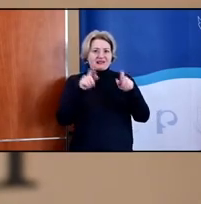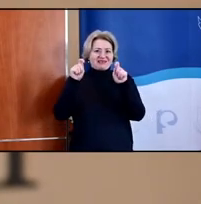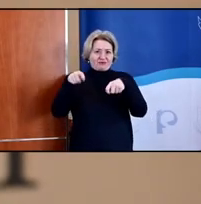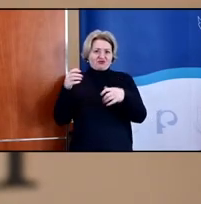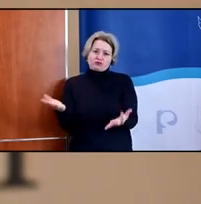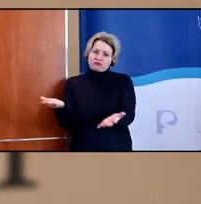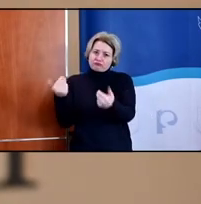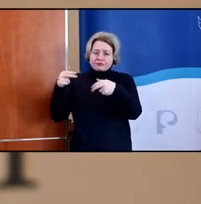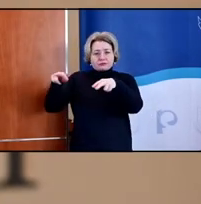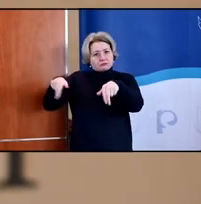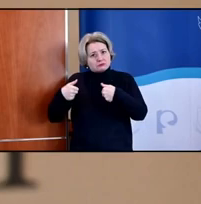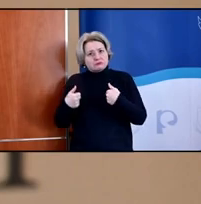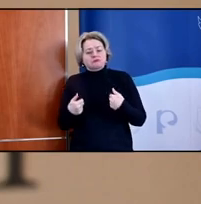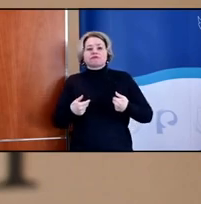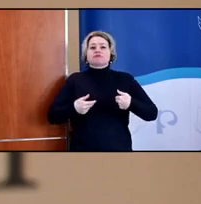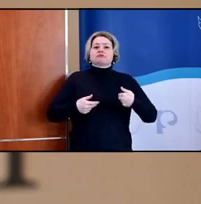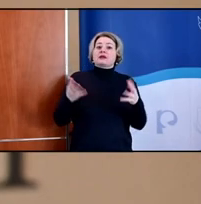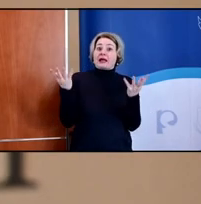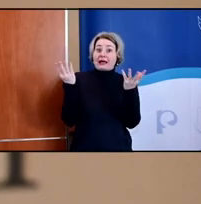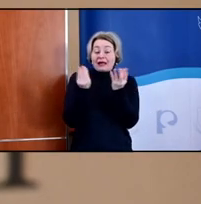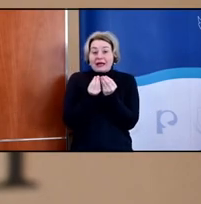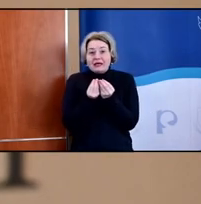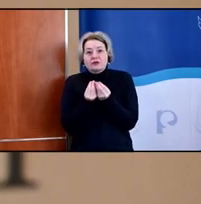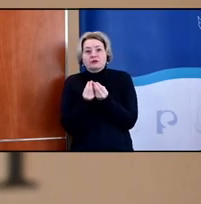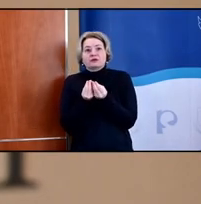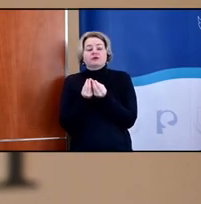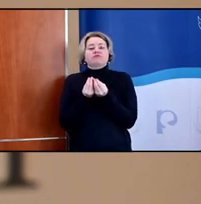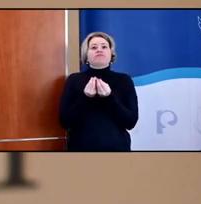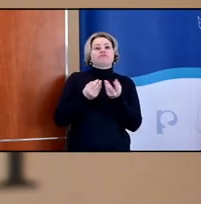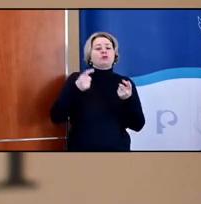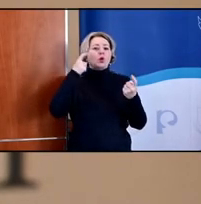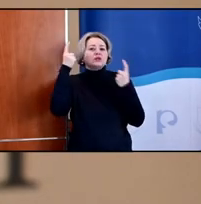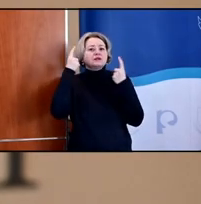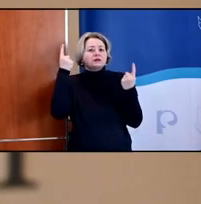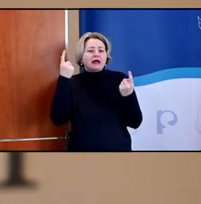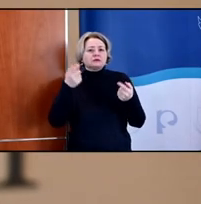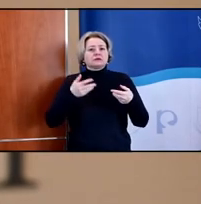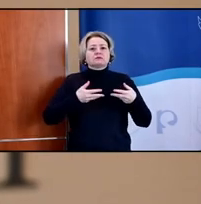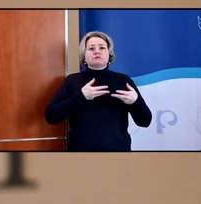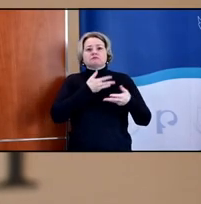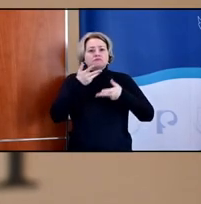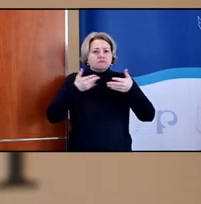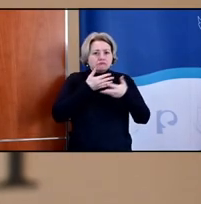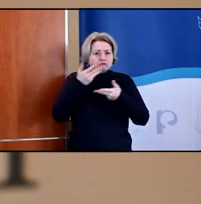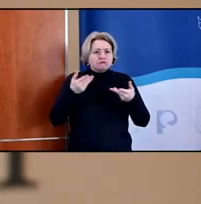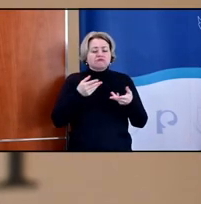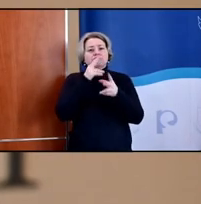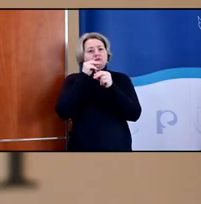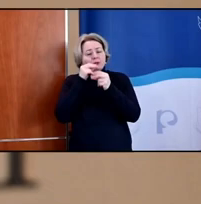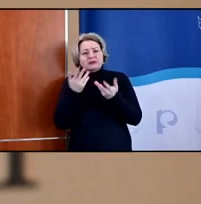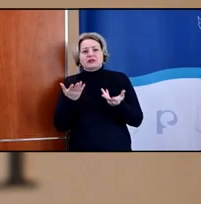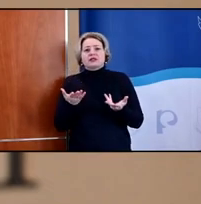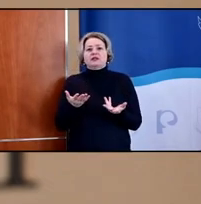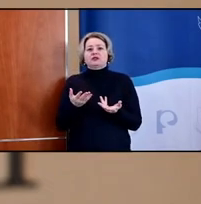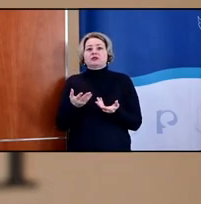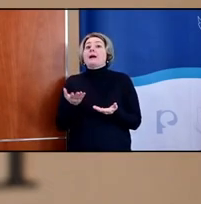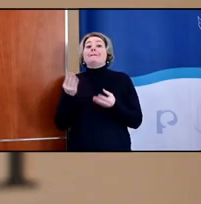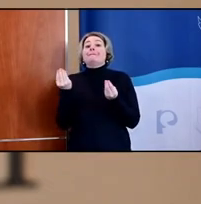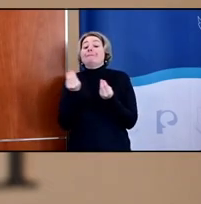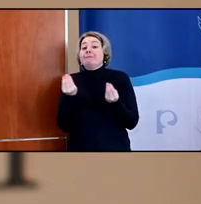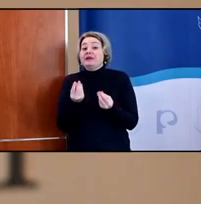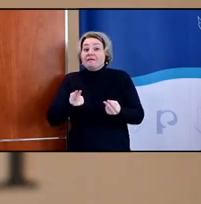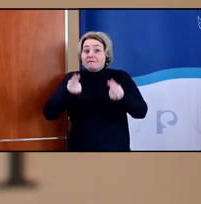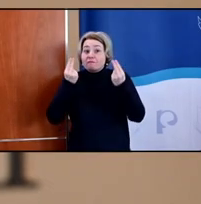és velük történt egy ilyen hát brainstorming egy ötletelés arról hogy mik azok a tényezők amik fontosak a